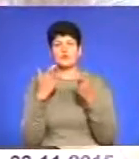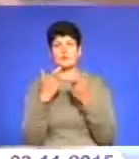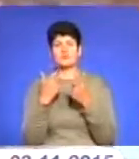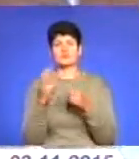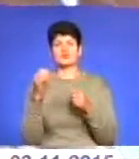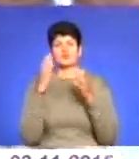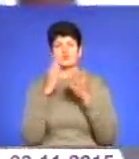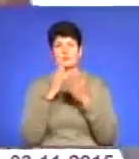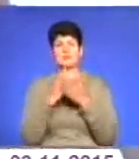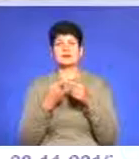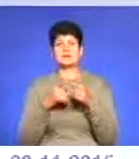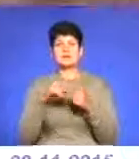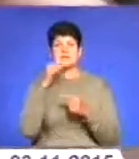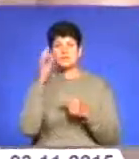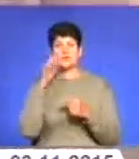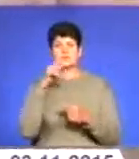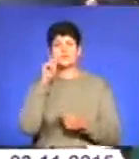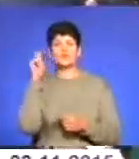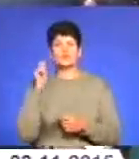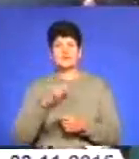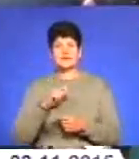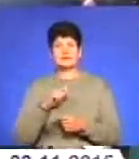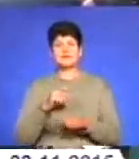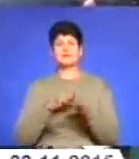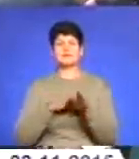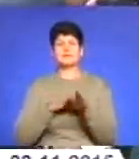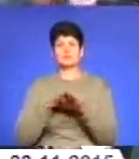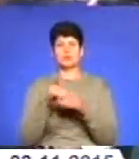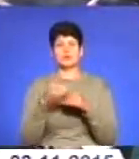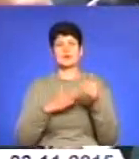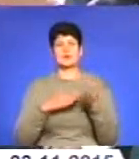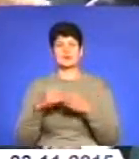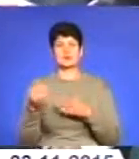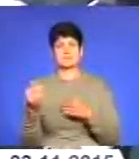що володіє таким досвідом в Україні і реалізовує його на практиці.